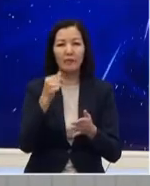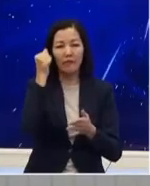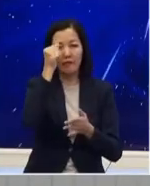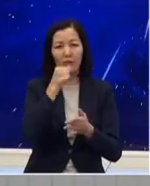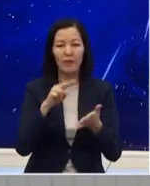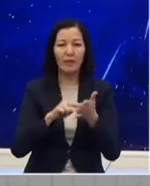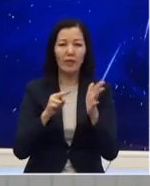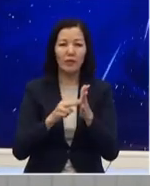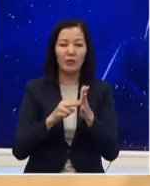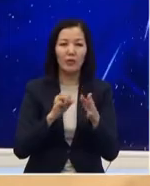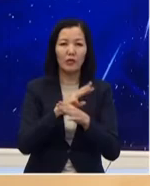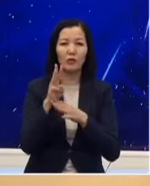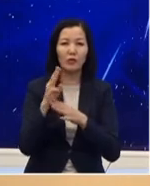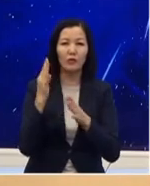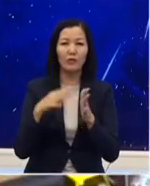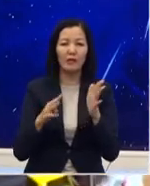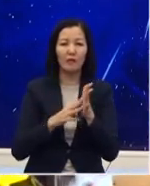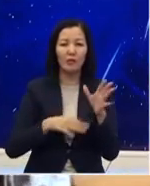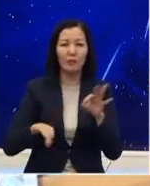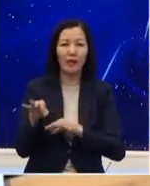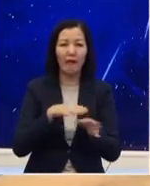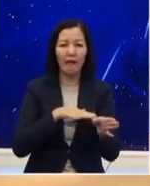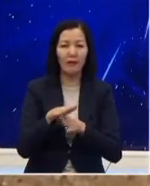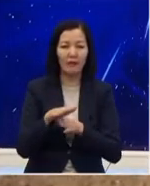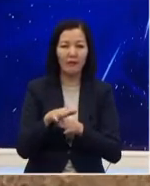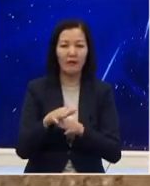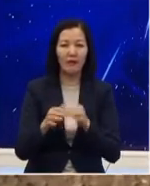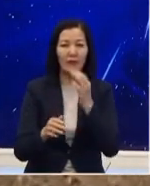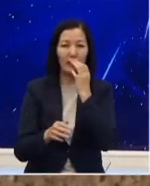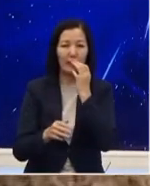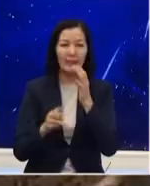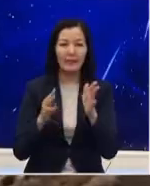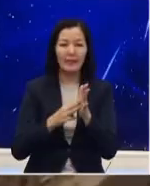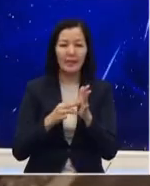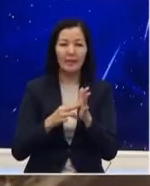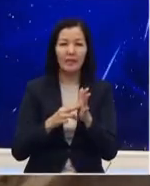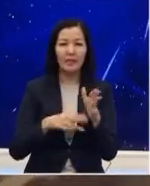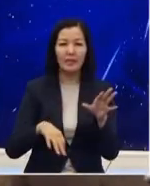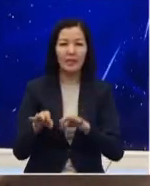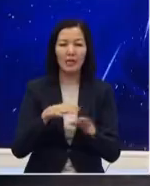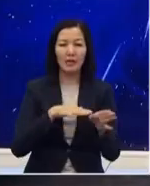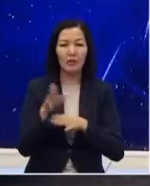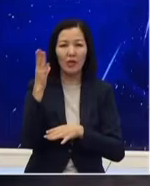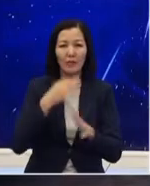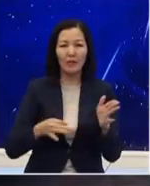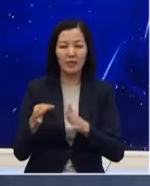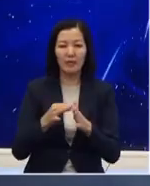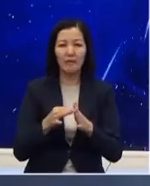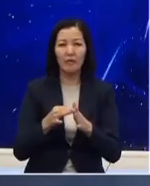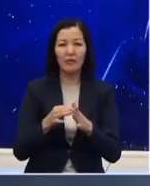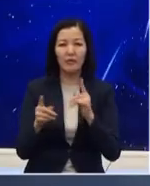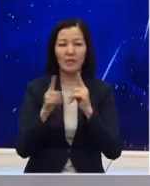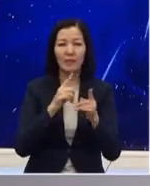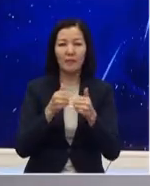2020-2021 годах планируют осуществить 58 проектов. 7 из них реализуются в Алматинской области. В